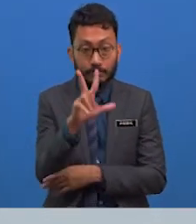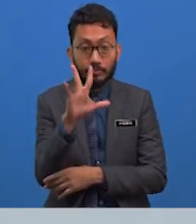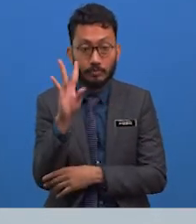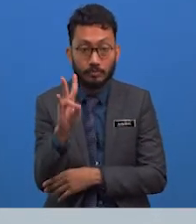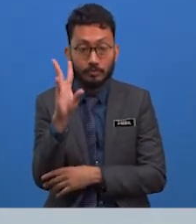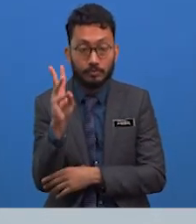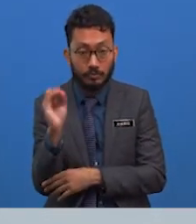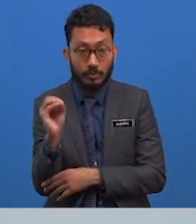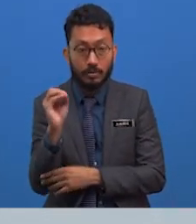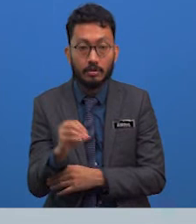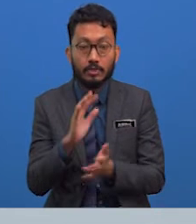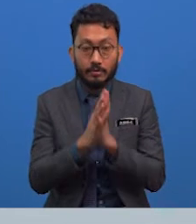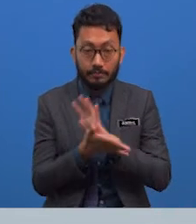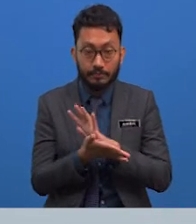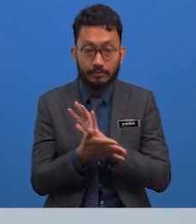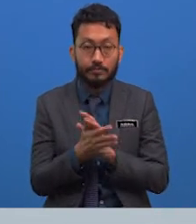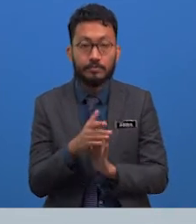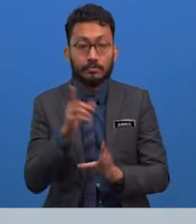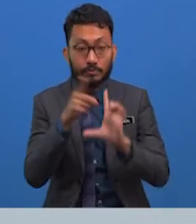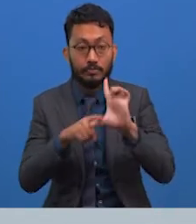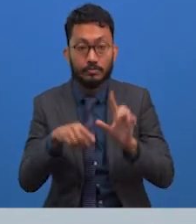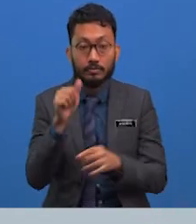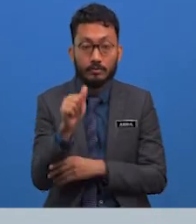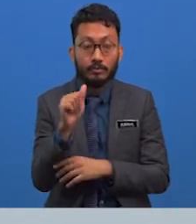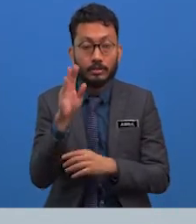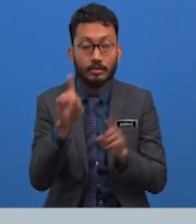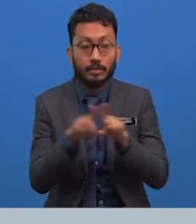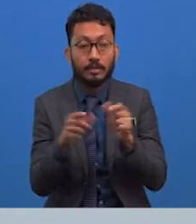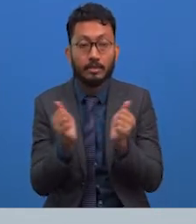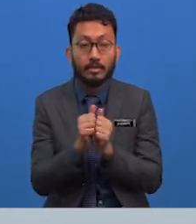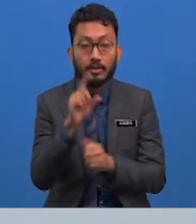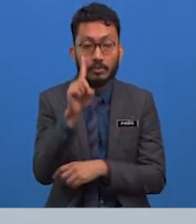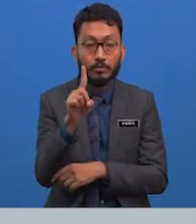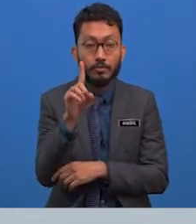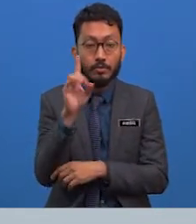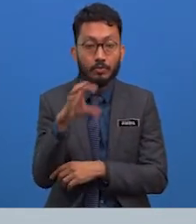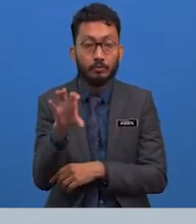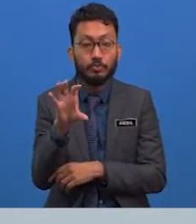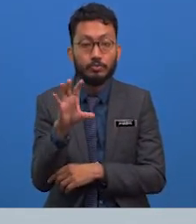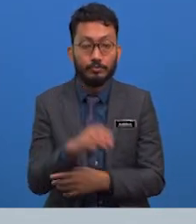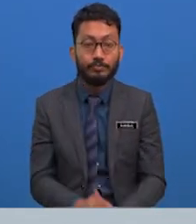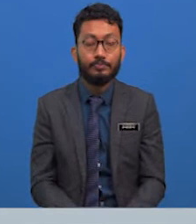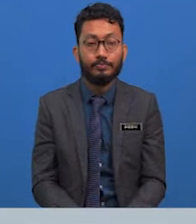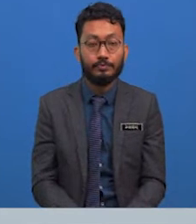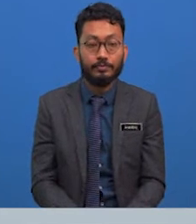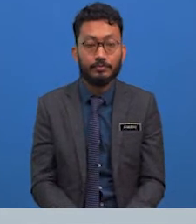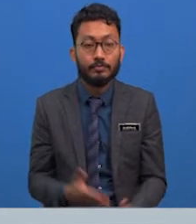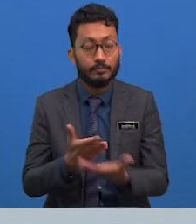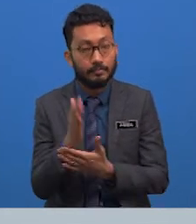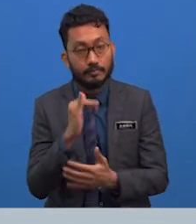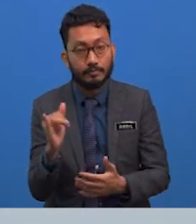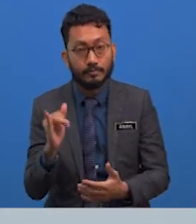360 darjah, maka sudut A bersamaan dengan 100 darjah.